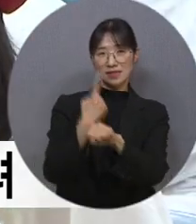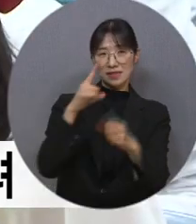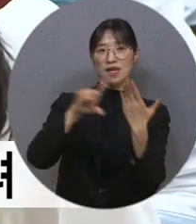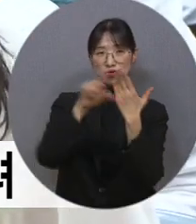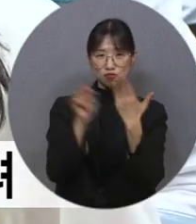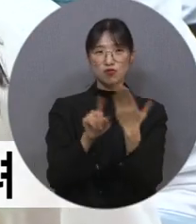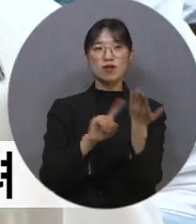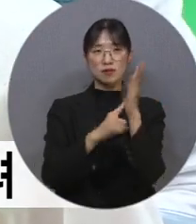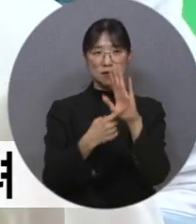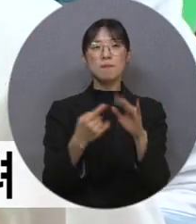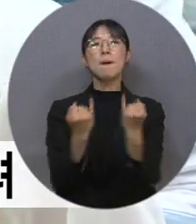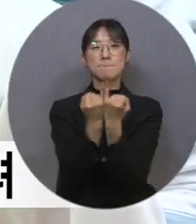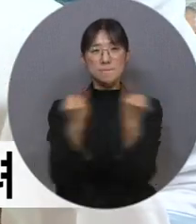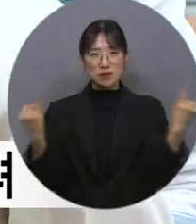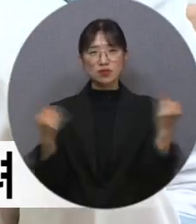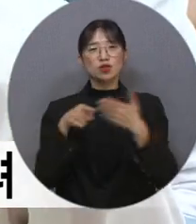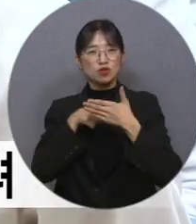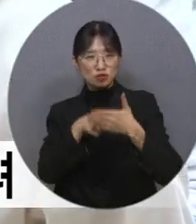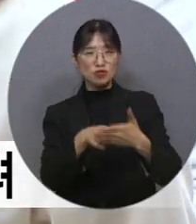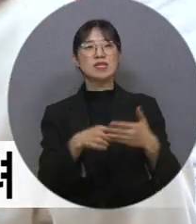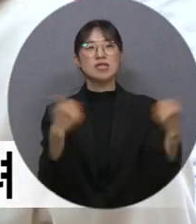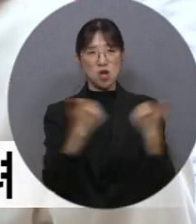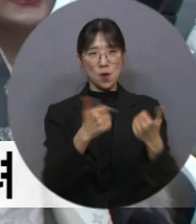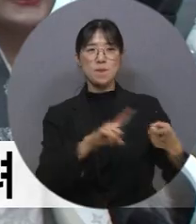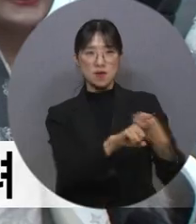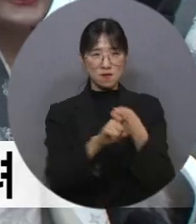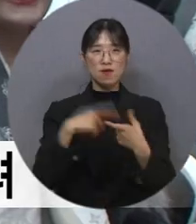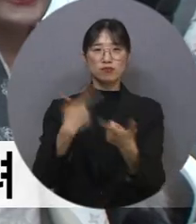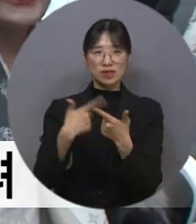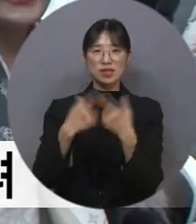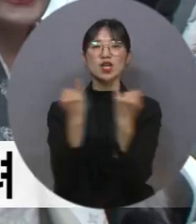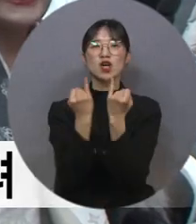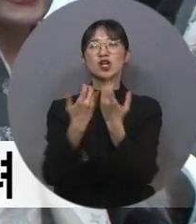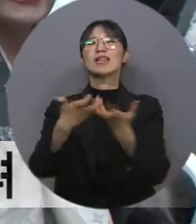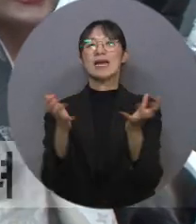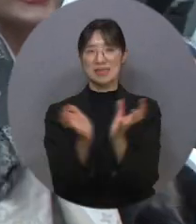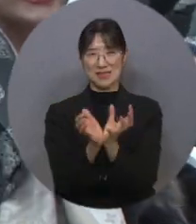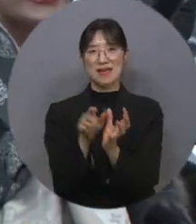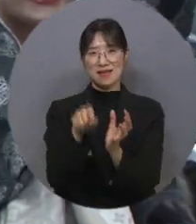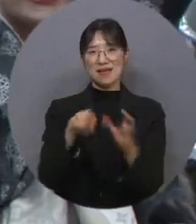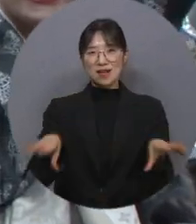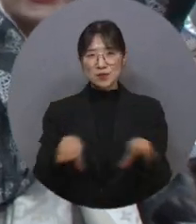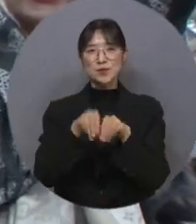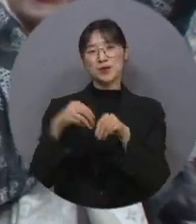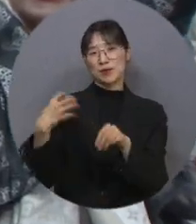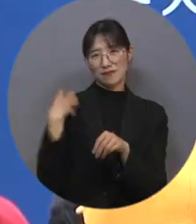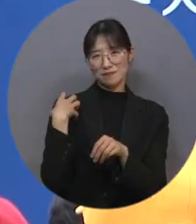출범한 범여성추진협의회와 부산시 여성단체의 주도로 진행되었습니다.